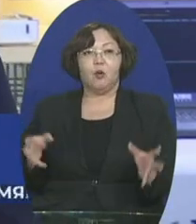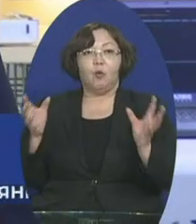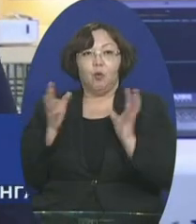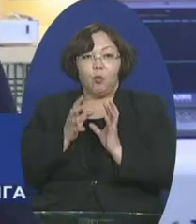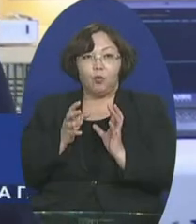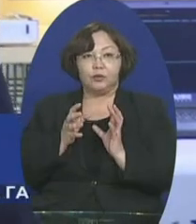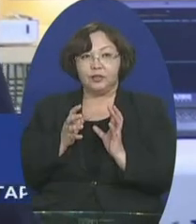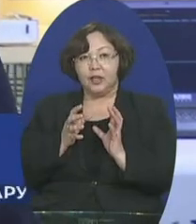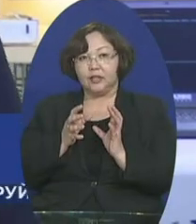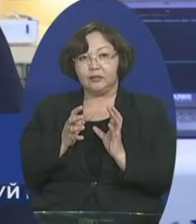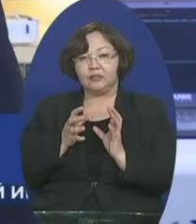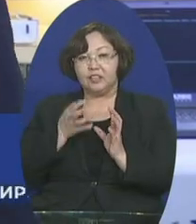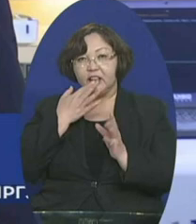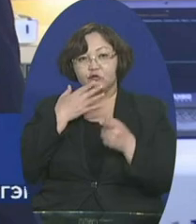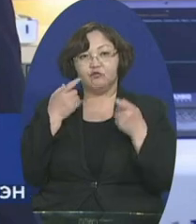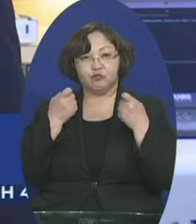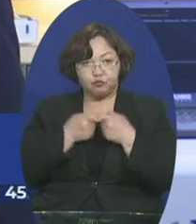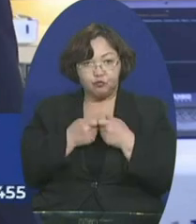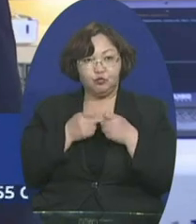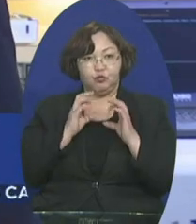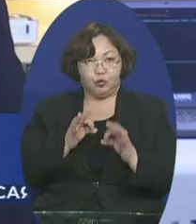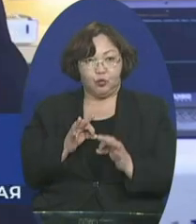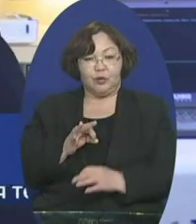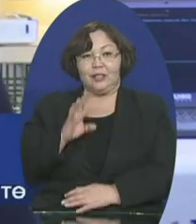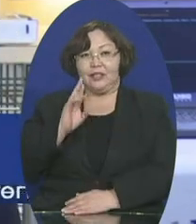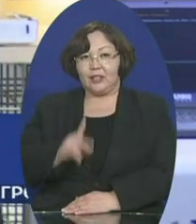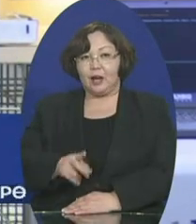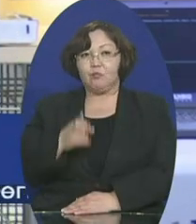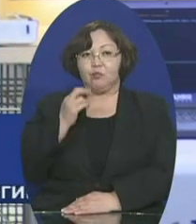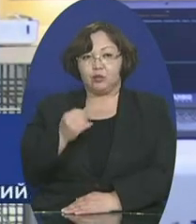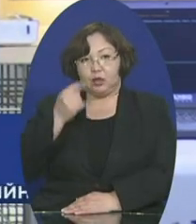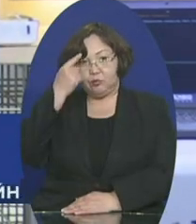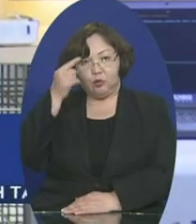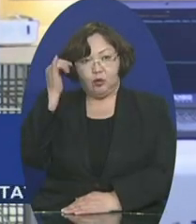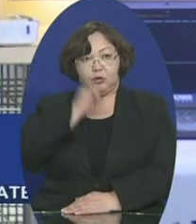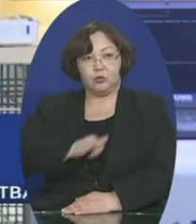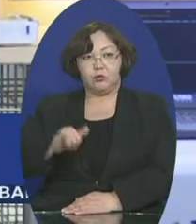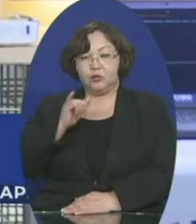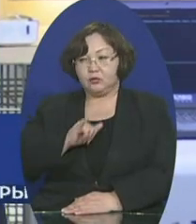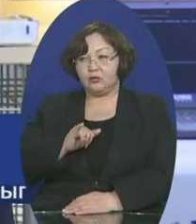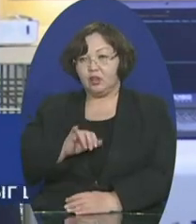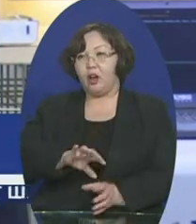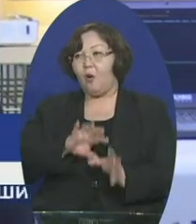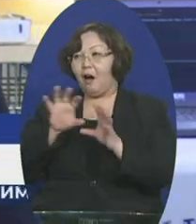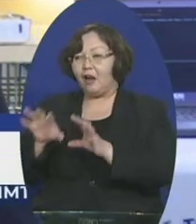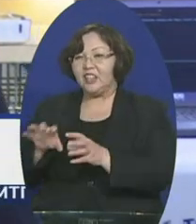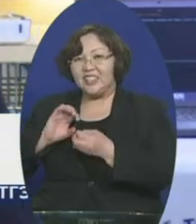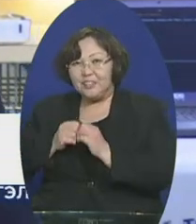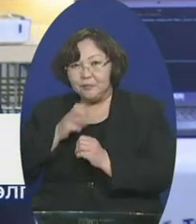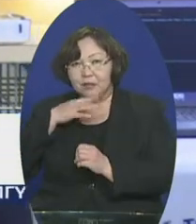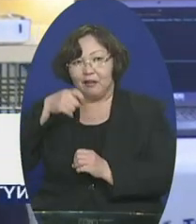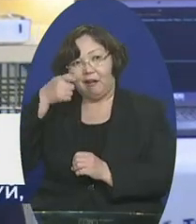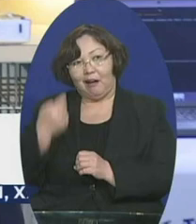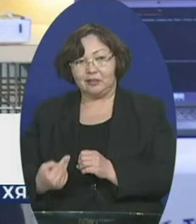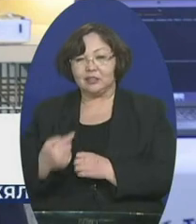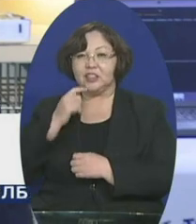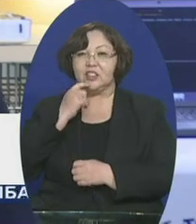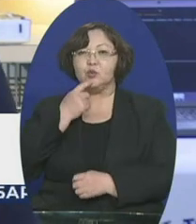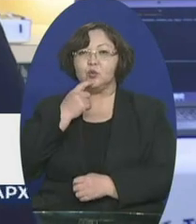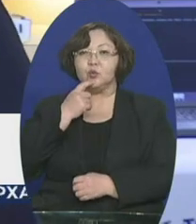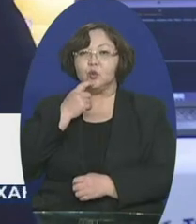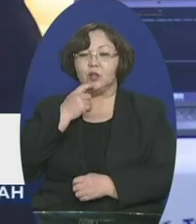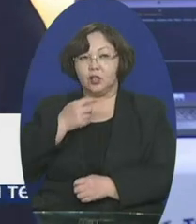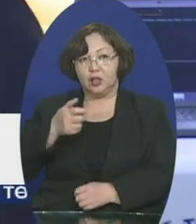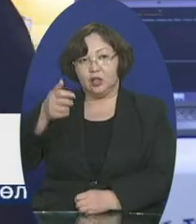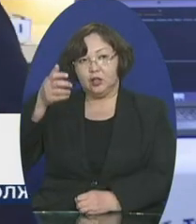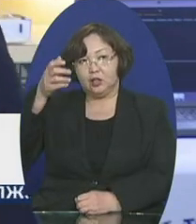зүйл тохирдог очоод яг хэрэгжүүлэх болохоор гацдаг ийм тал маш их байгаад байгаа. Ялангуяа одоо гүйс засаглал